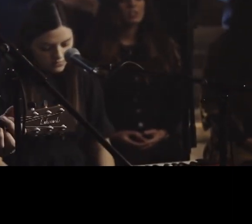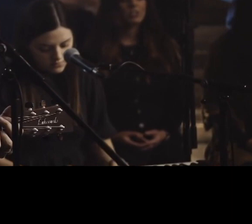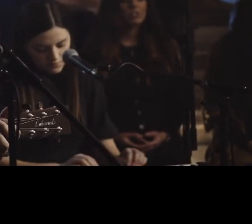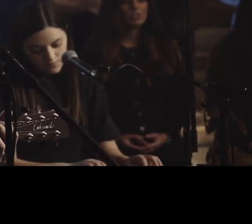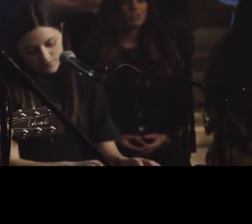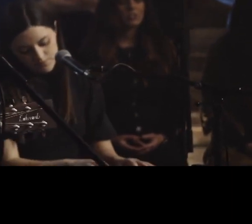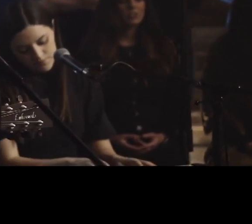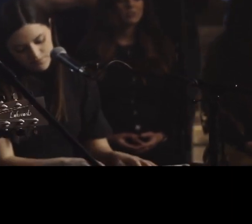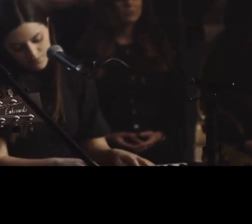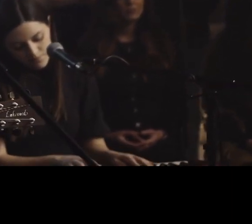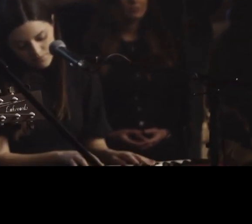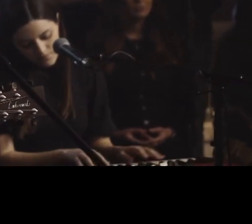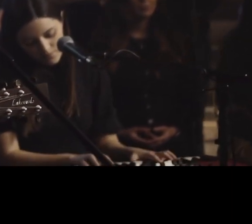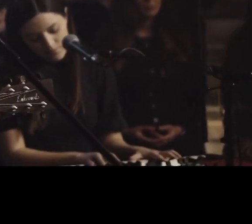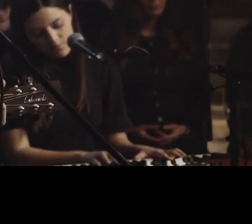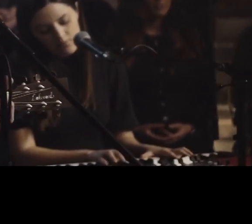govoriš.